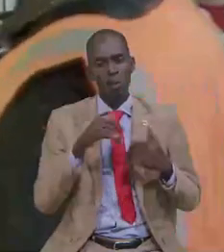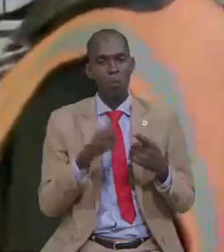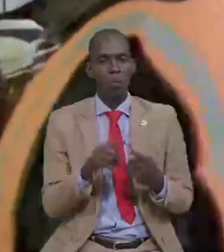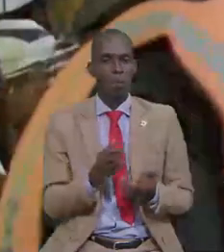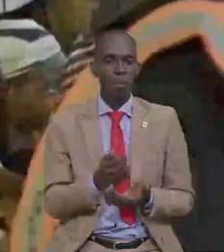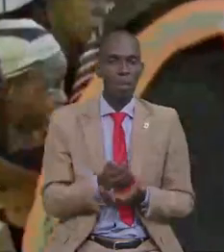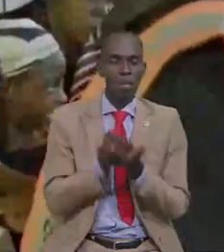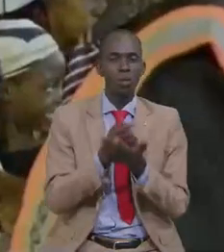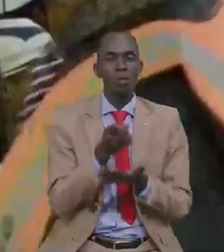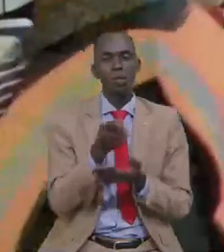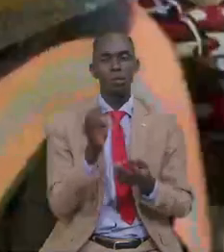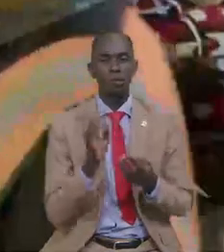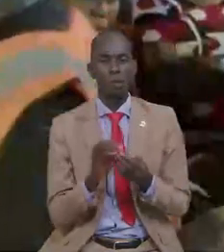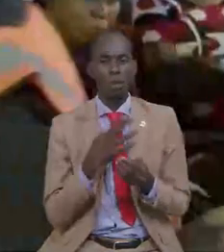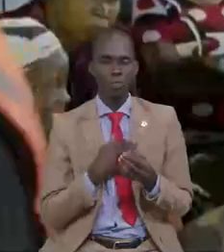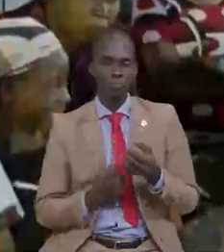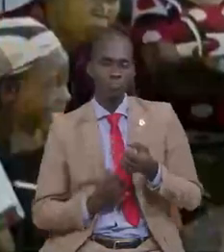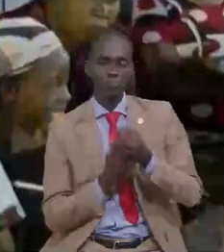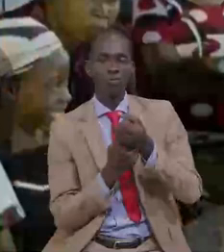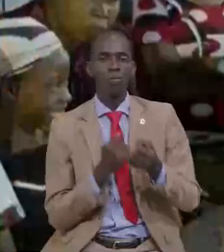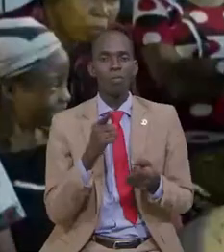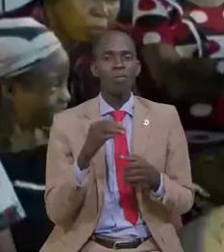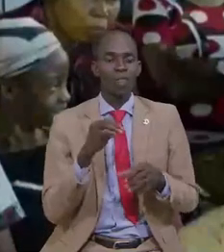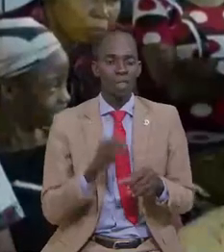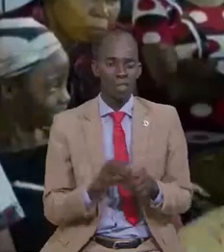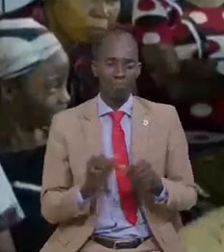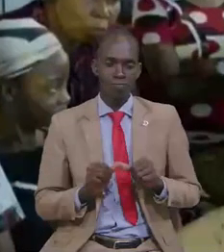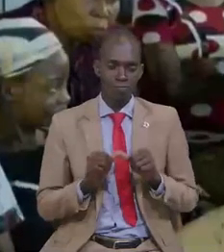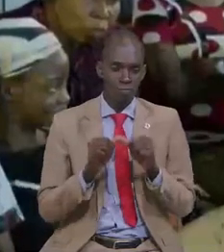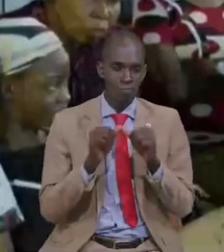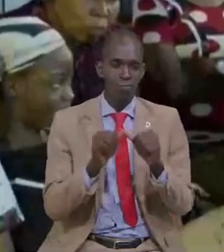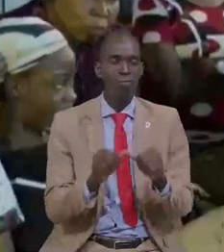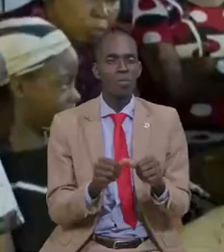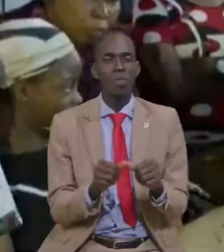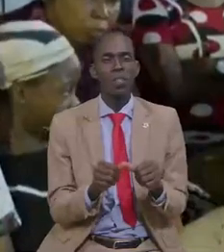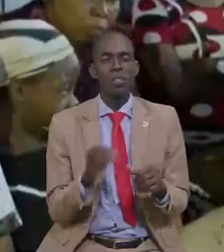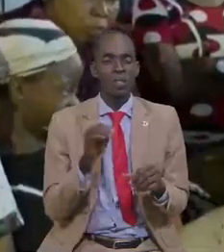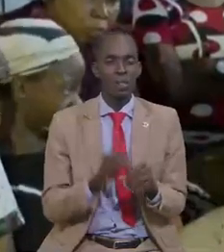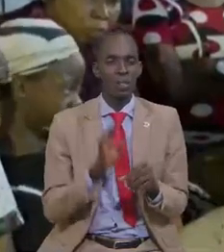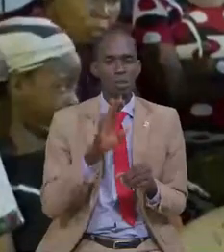vous et comment vous aider, vous assister à